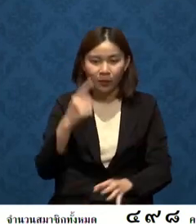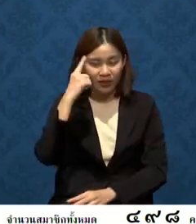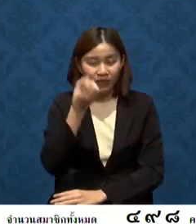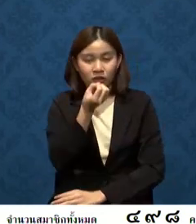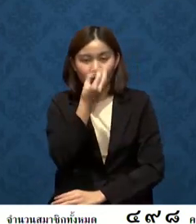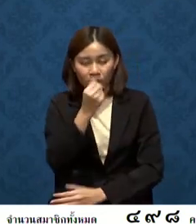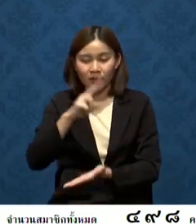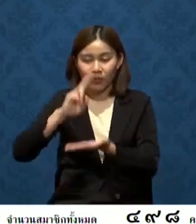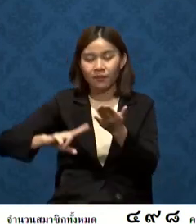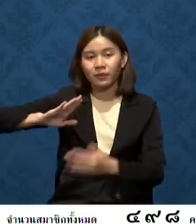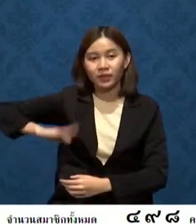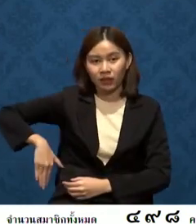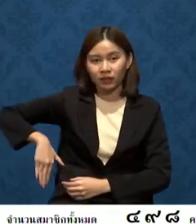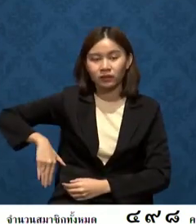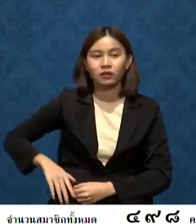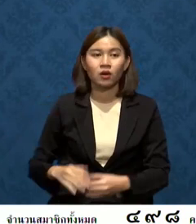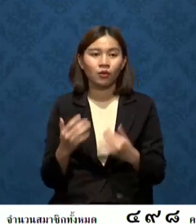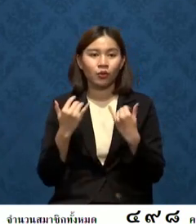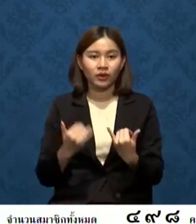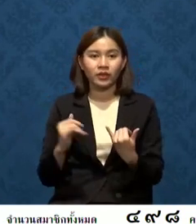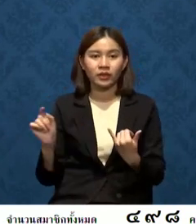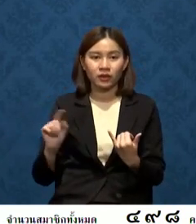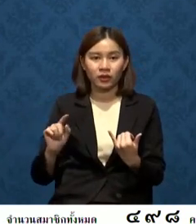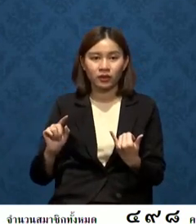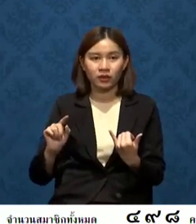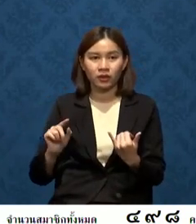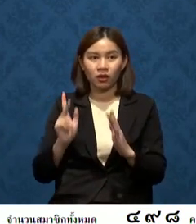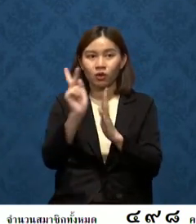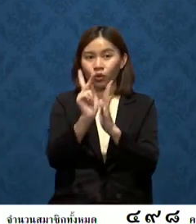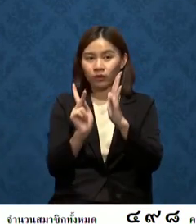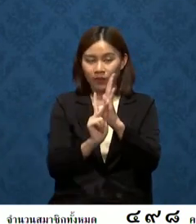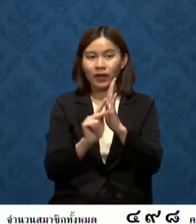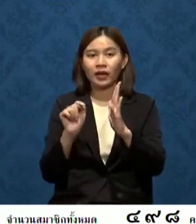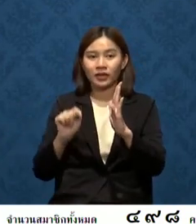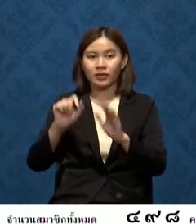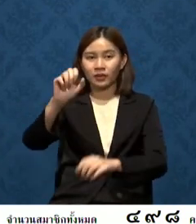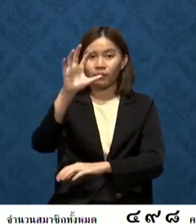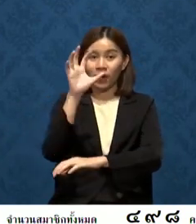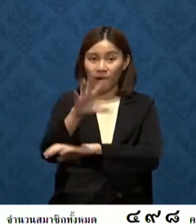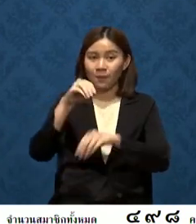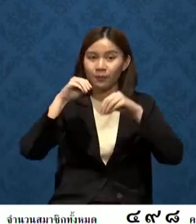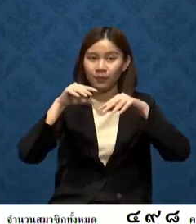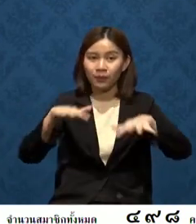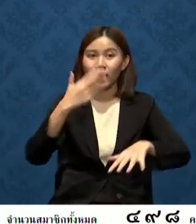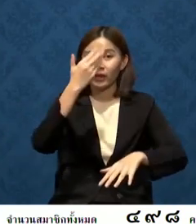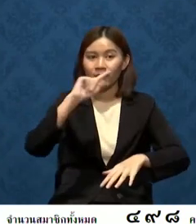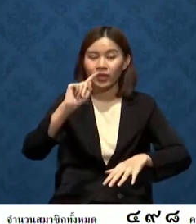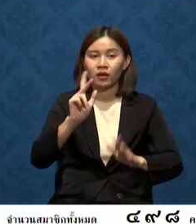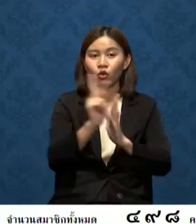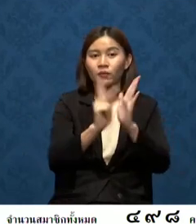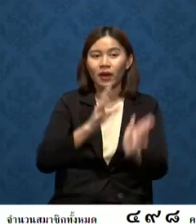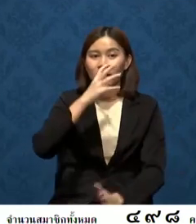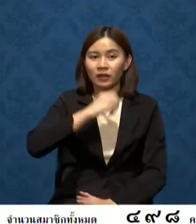เบี้ยแล้วเบี้ยปรับซึ่งวันนี้กฎหมายนี้มีผลใช้บังคับทันทีเพราะเราไปยกเลิกกฎหมาย